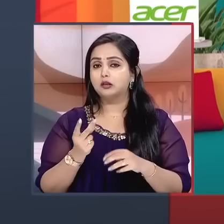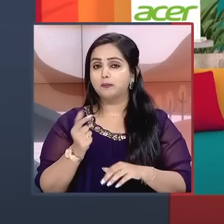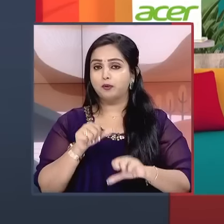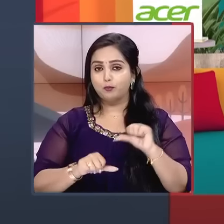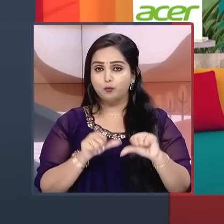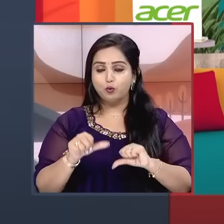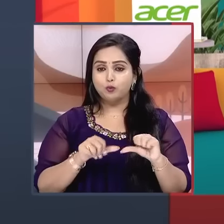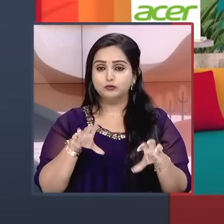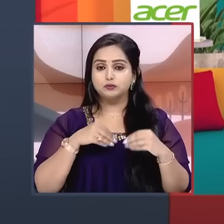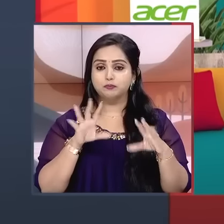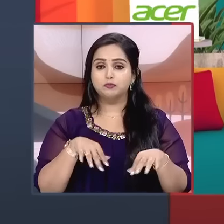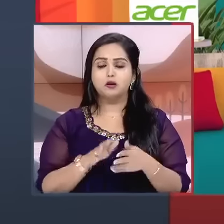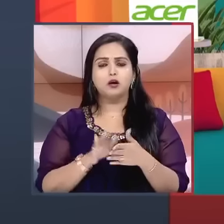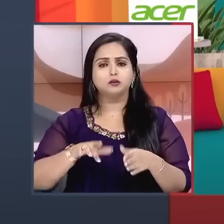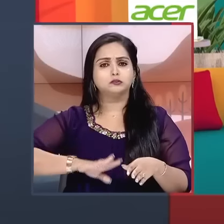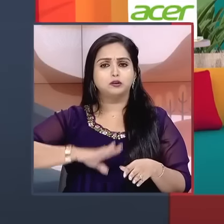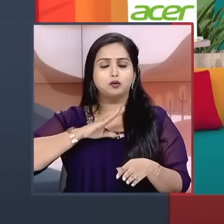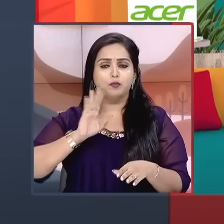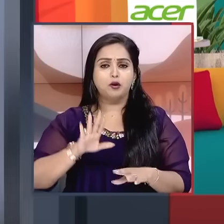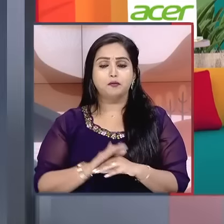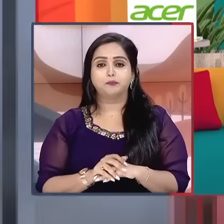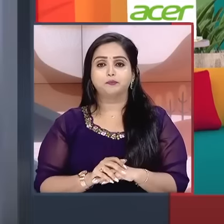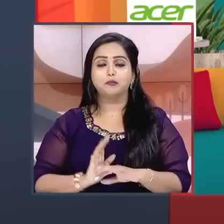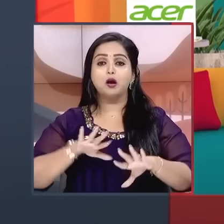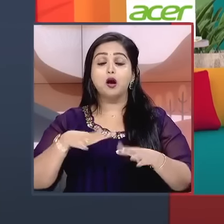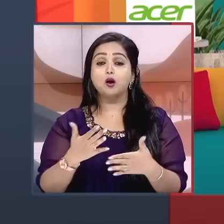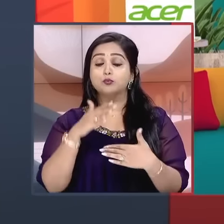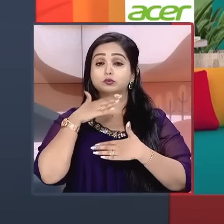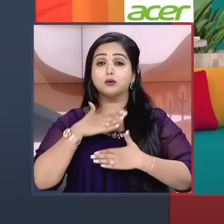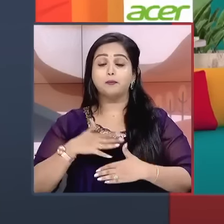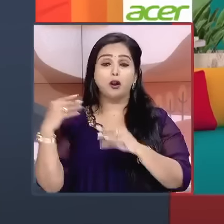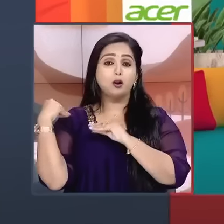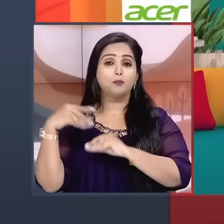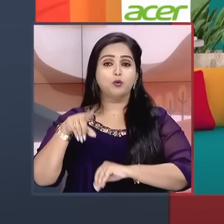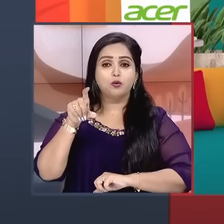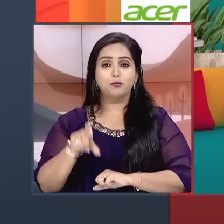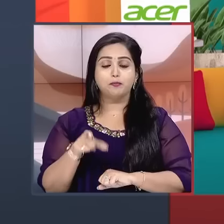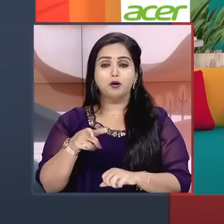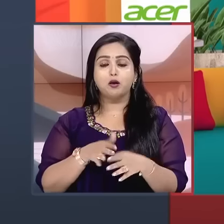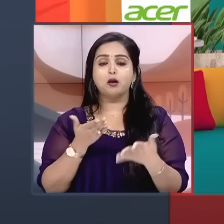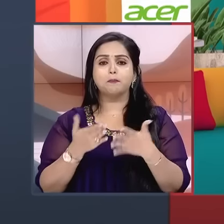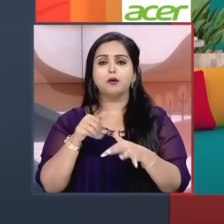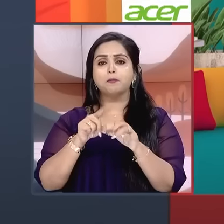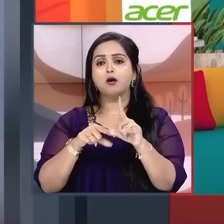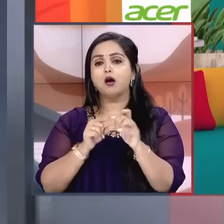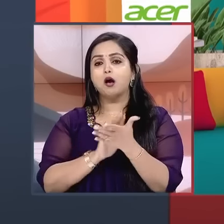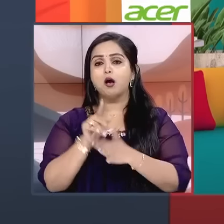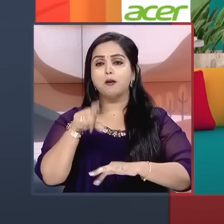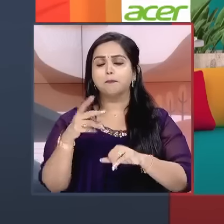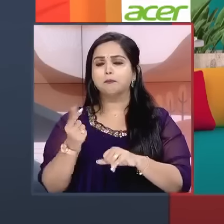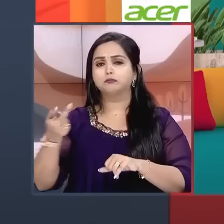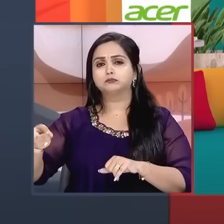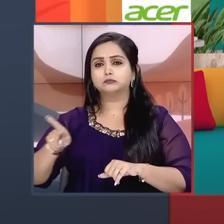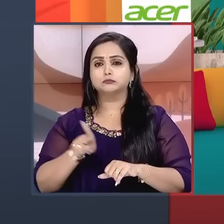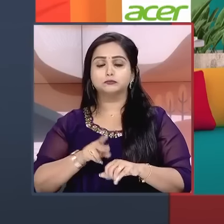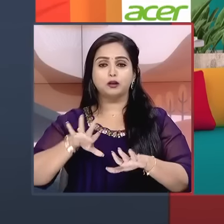നടപടികൾ ഉണ്ടാകും? അത് പര്യാപ്തമാണോ? കാരണം എങ്ങനെയാണ് ഈ ക്രമസമാധാന ചുമതലയുള്ള ADGP സ്ഥാനത്തേക്ക് MR അജിത്കുമാർ വളരെ പെട്ടെന്ന് തിരികെ